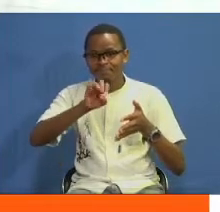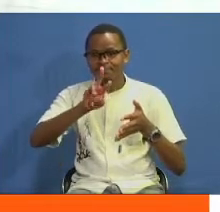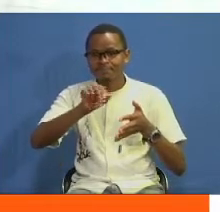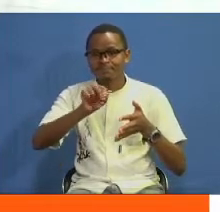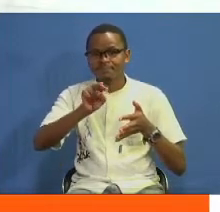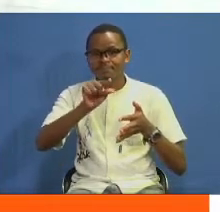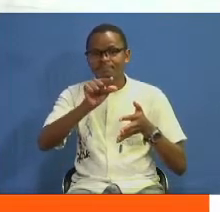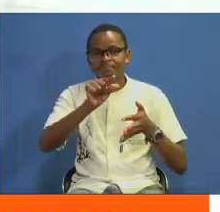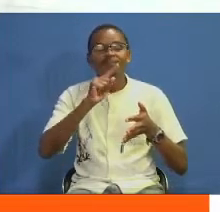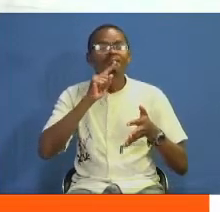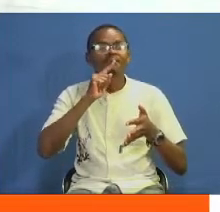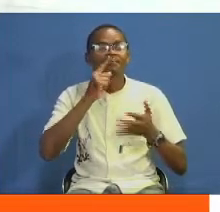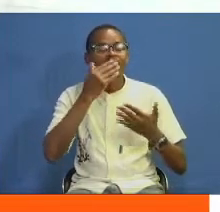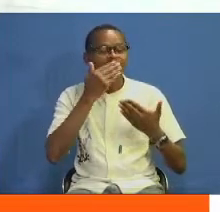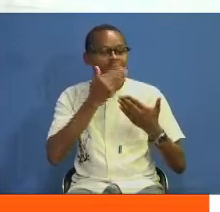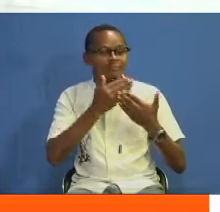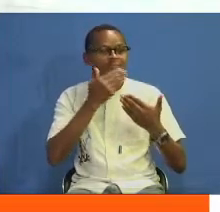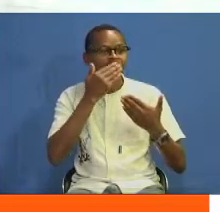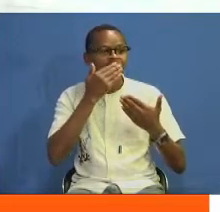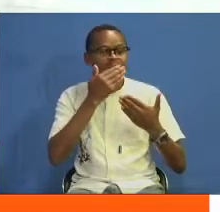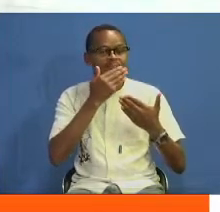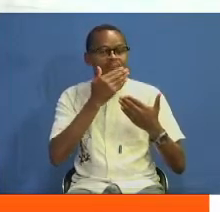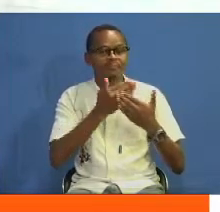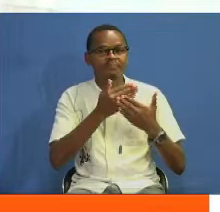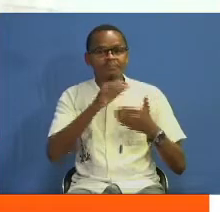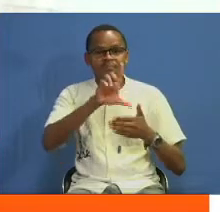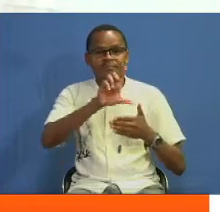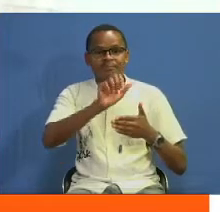Mariam, ninasema shukran jazilan. Mimi ni